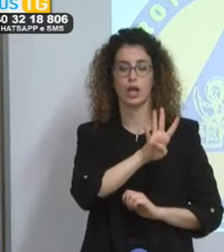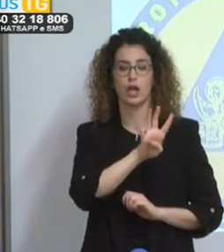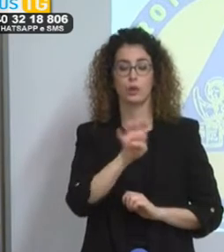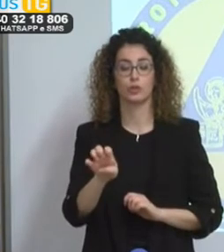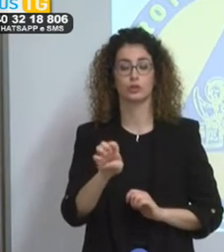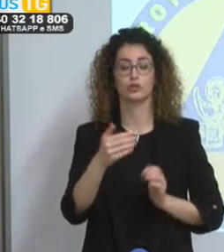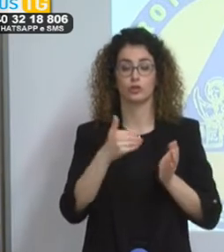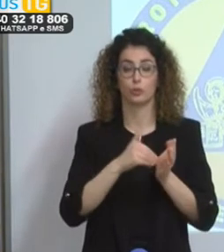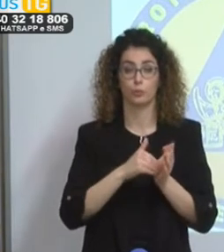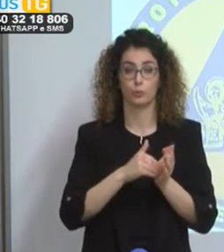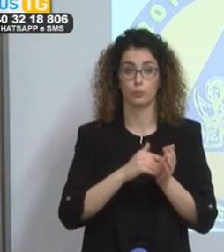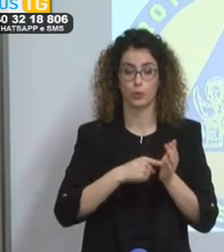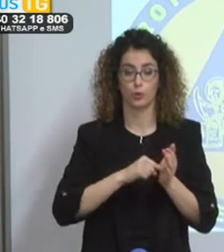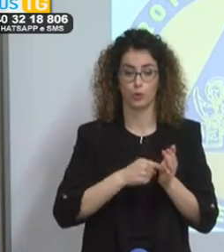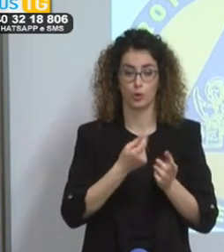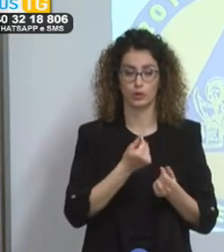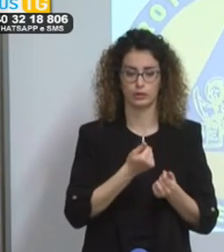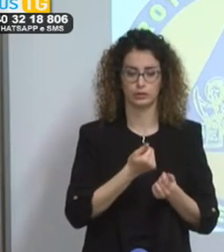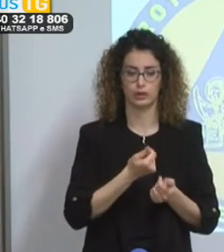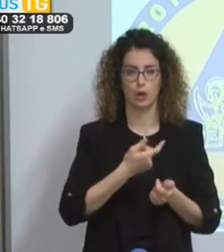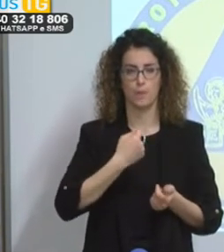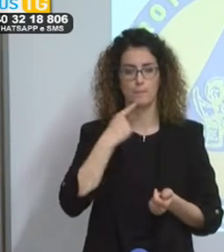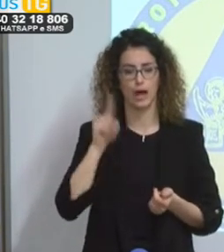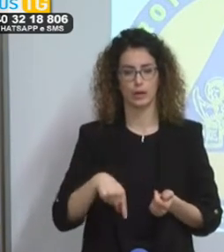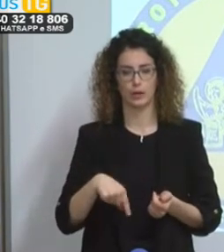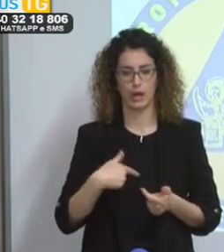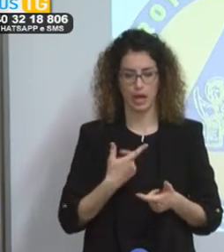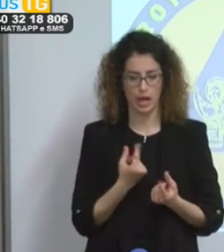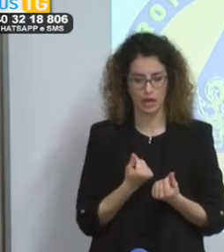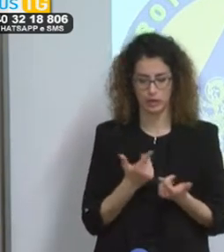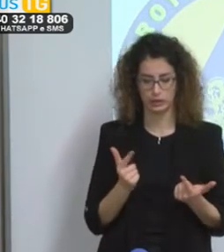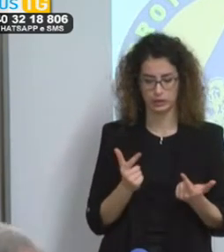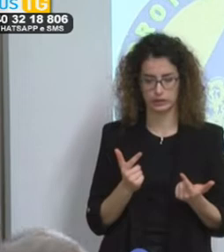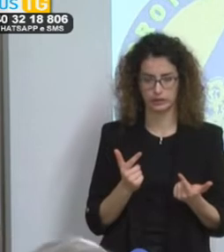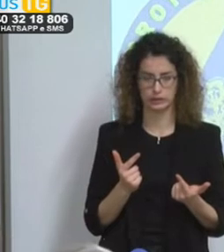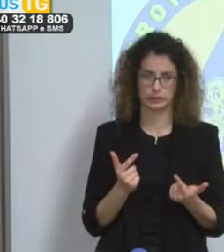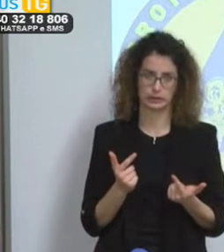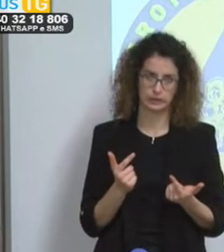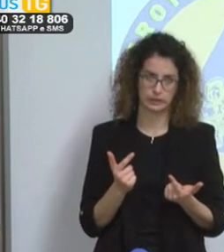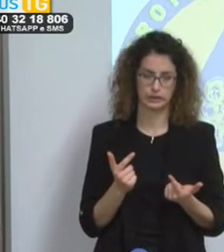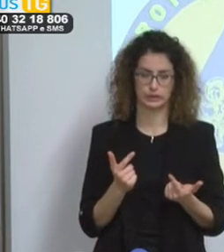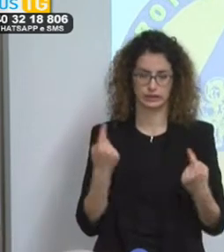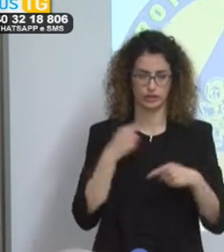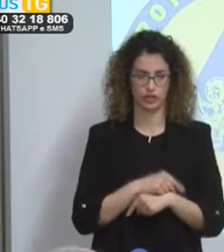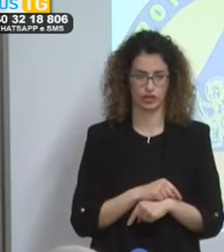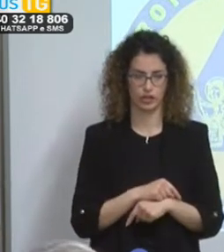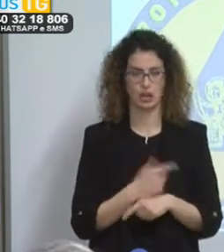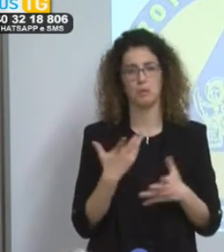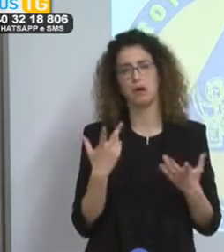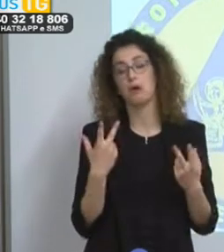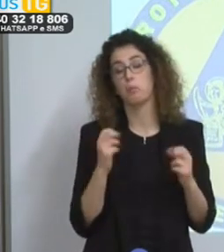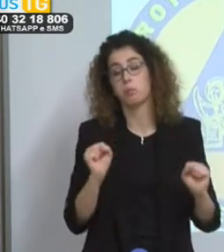vedo dura. Certo. Però insomma, mai porre limiti alla provvidenza, insomma. Ecco,